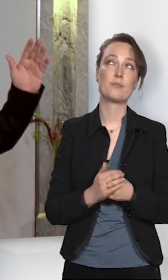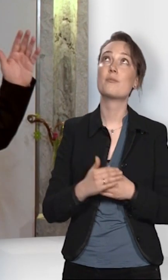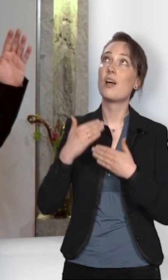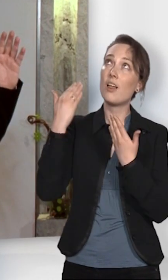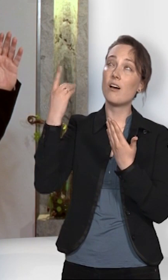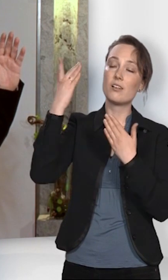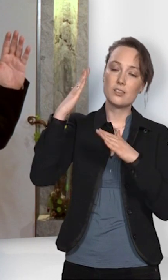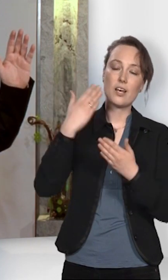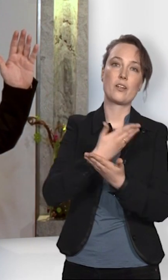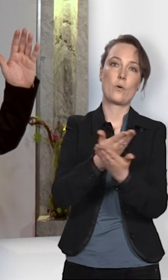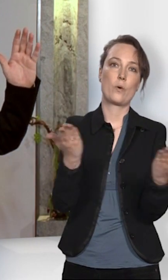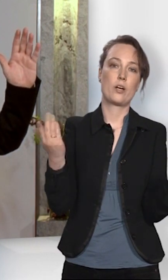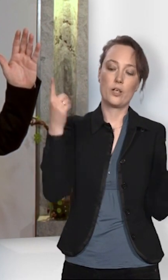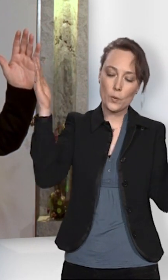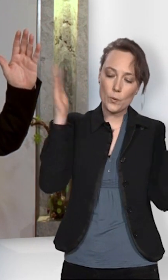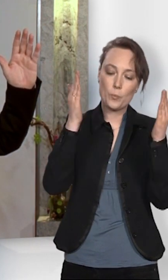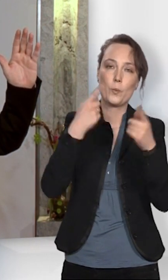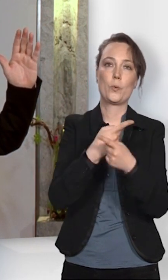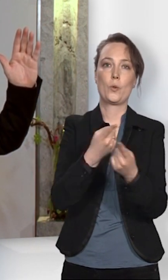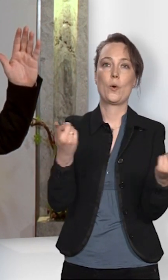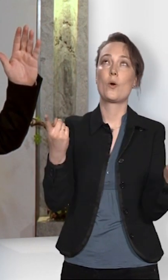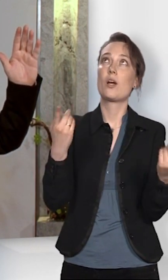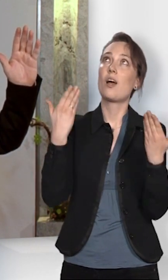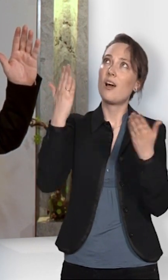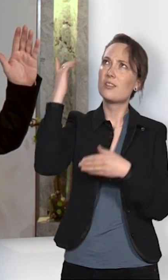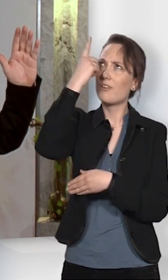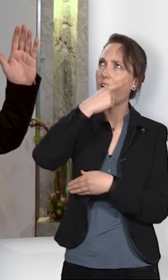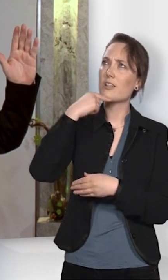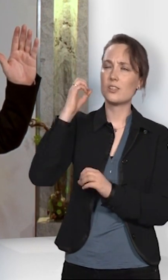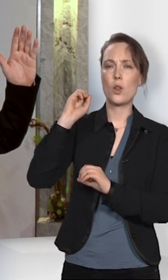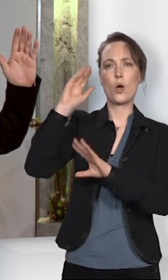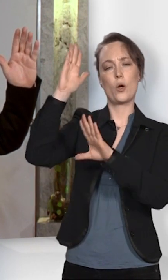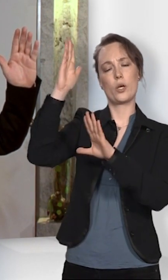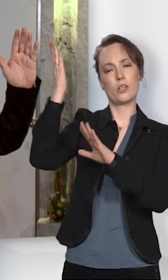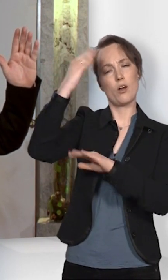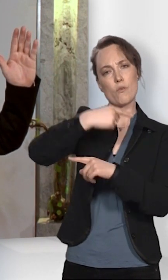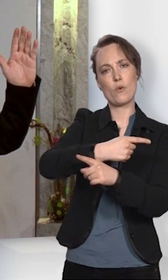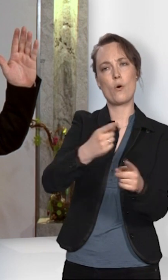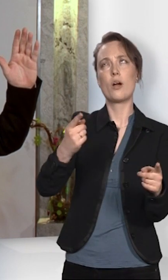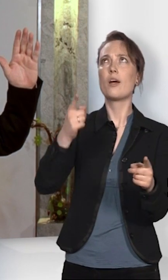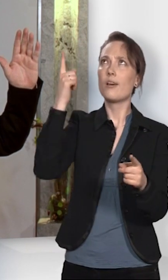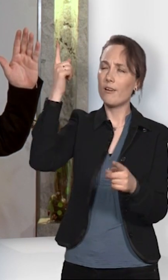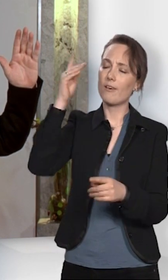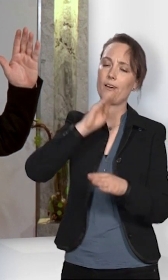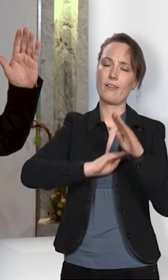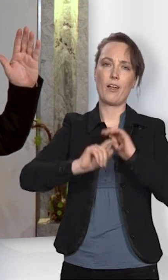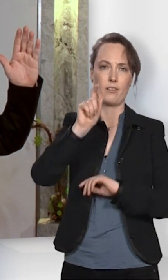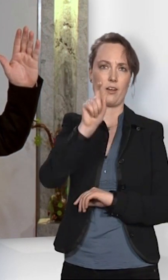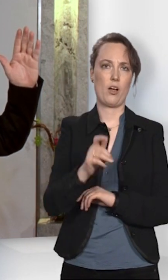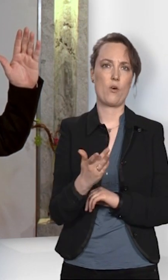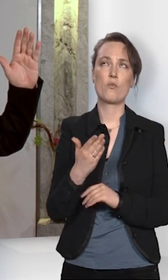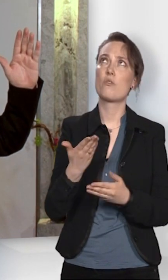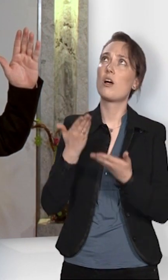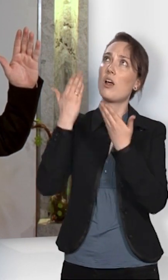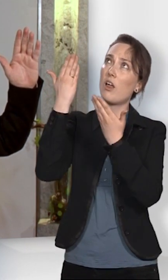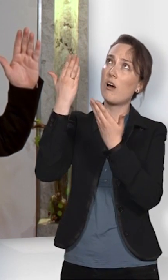Der Herr segne euch und behüte euch. Der Herr lasse sein Angesicht leuchten über euch und sei euch gnädig. Der Herr